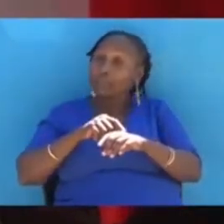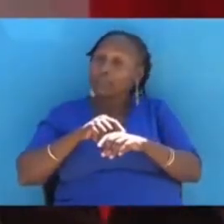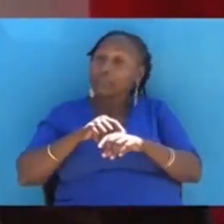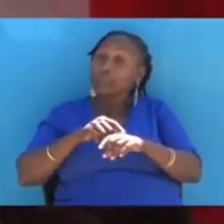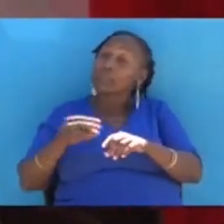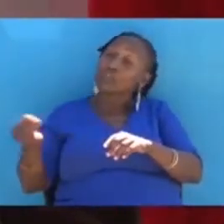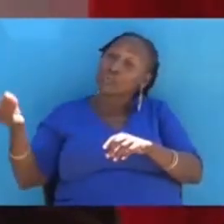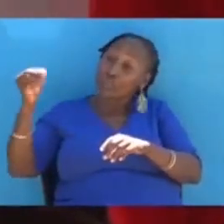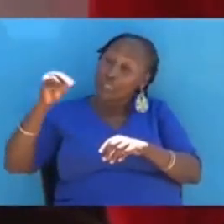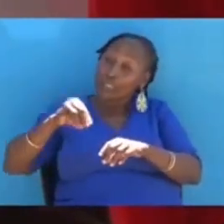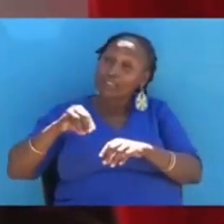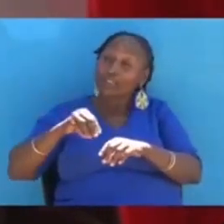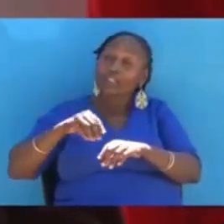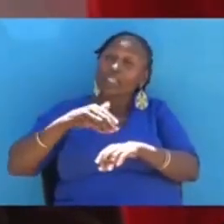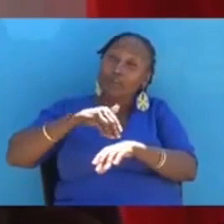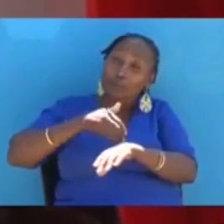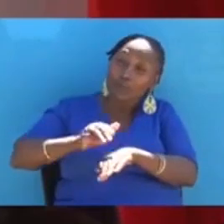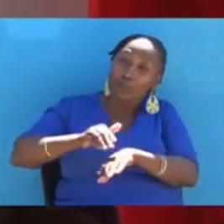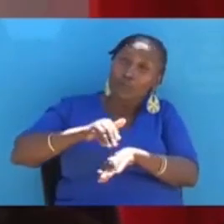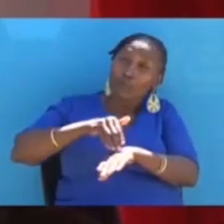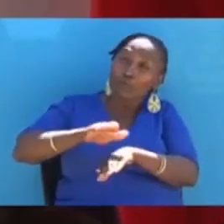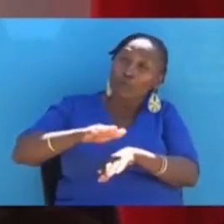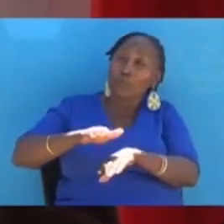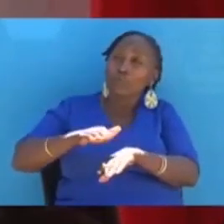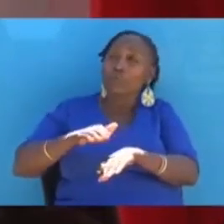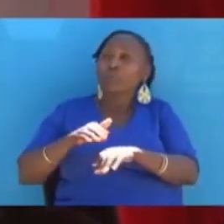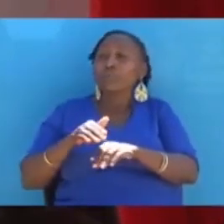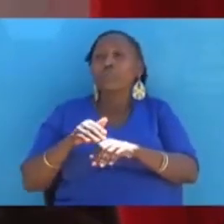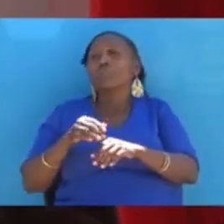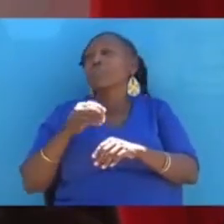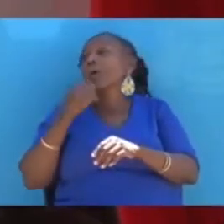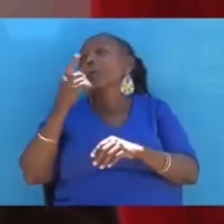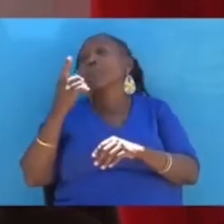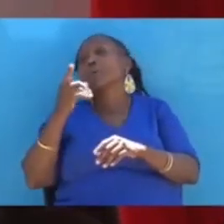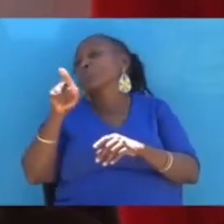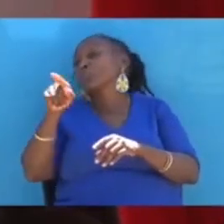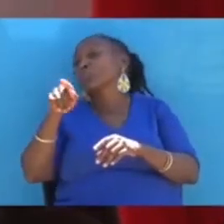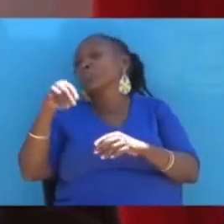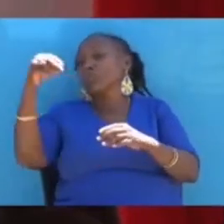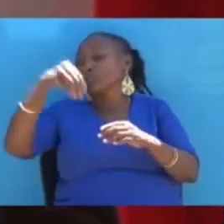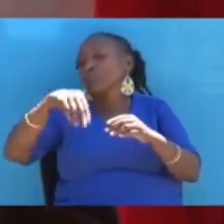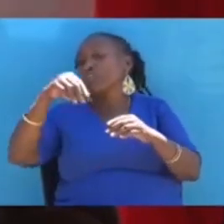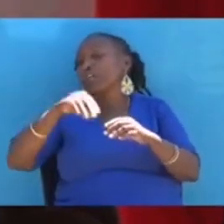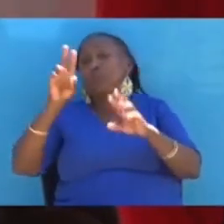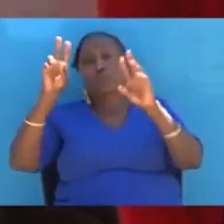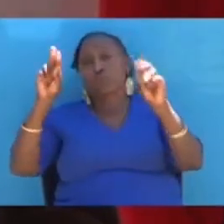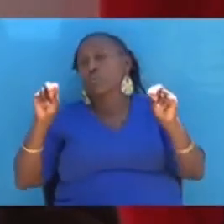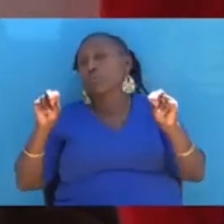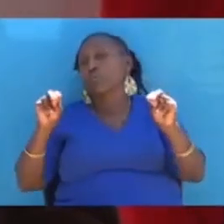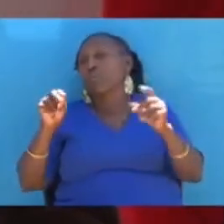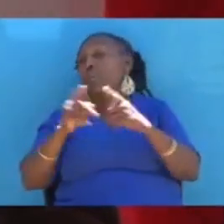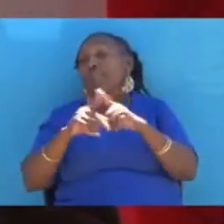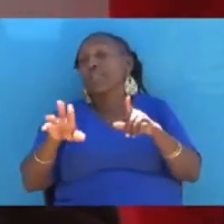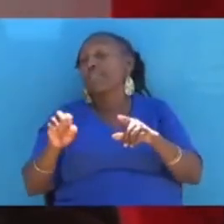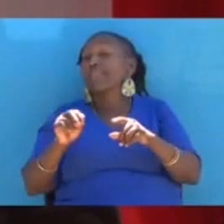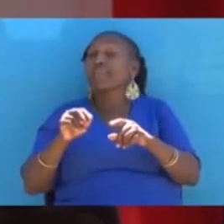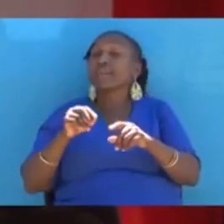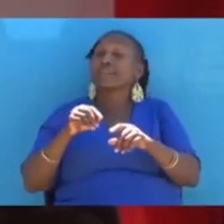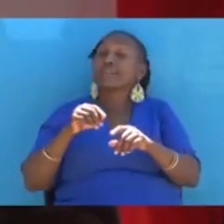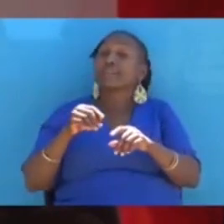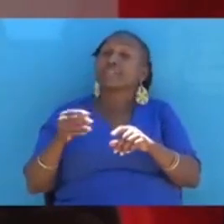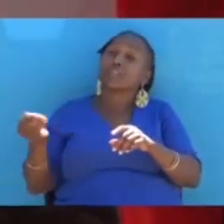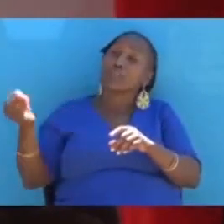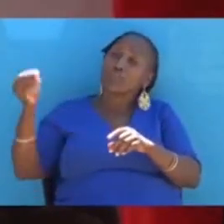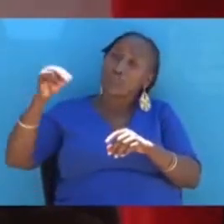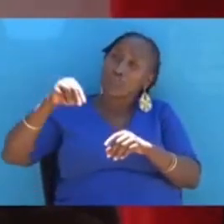atuwatahamishwa. Wakauziwa uoga, wakaambiwa wasipige kura, ndio ile voter turnout ikakuwa chini.